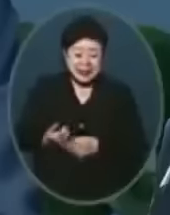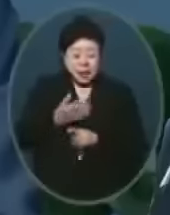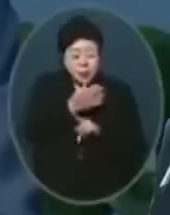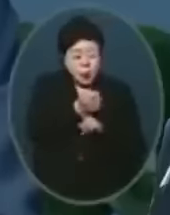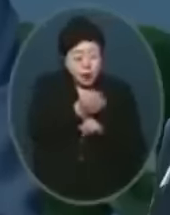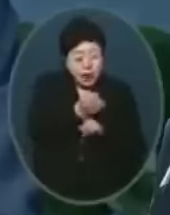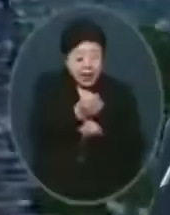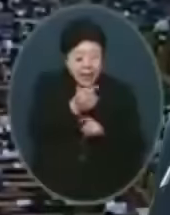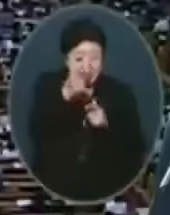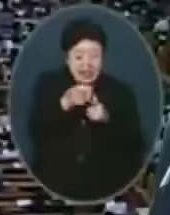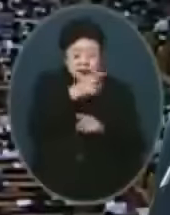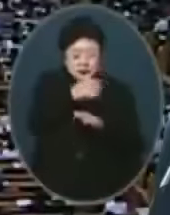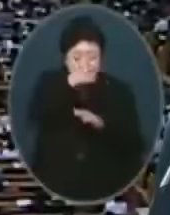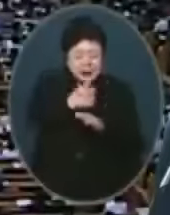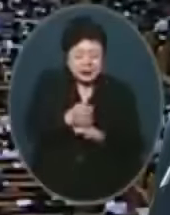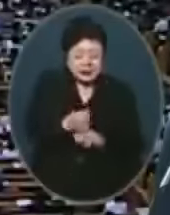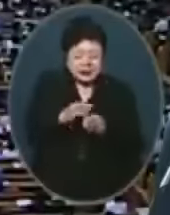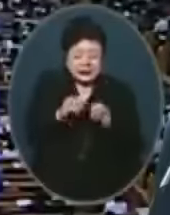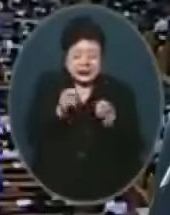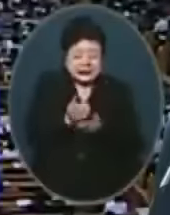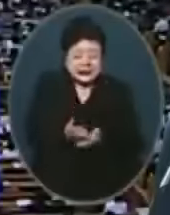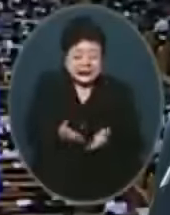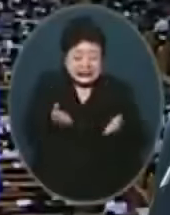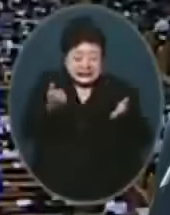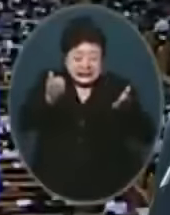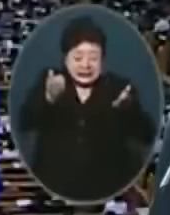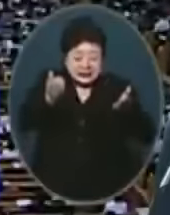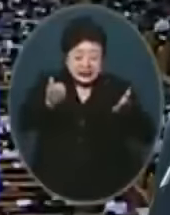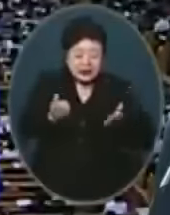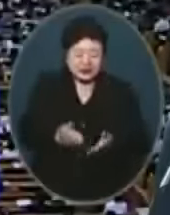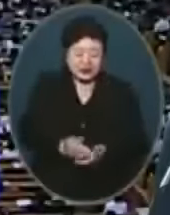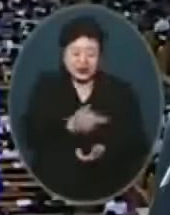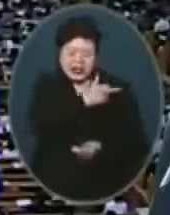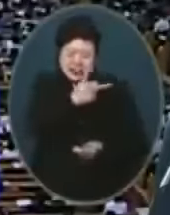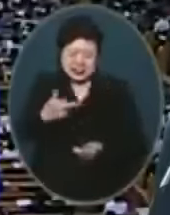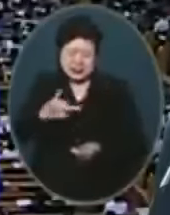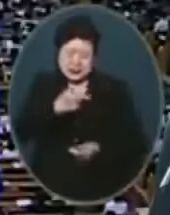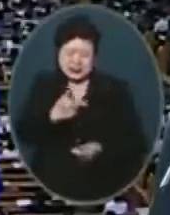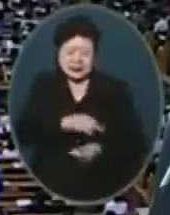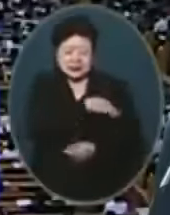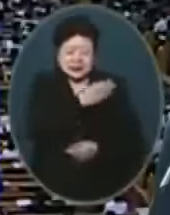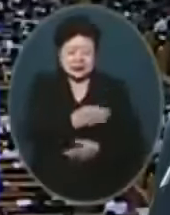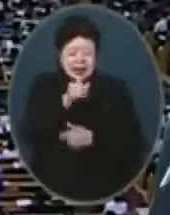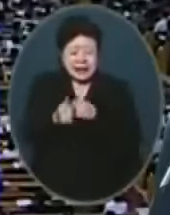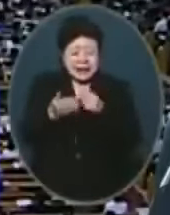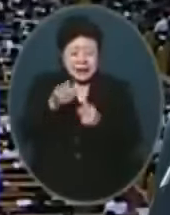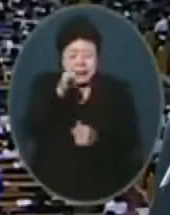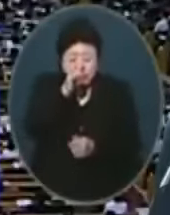보배인 예수 그리스도를 질그릇에 하셨으니 이는 심히 큰 능력은 하나님께 있고